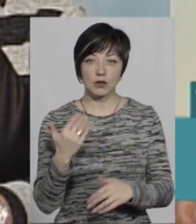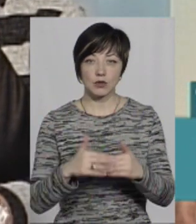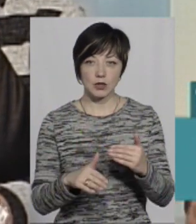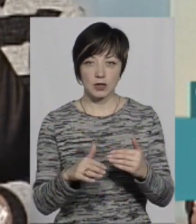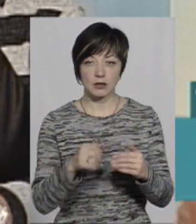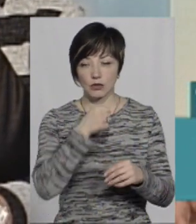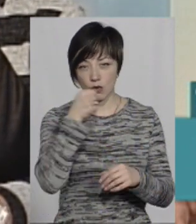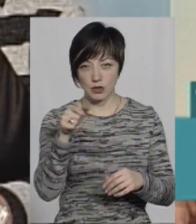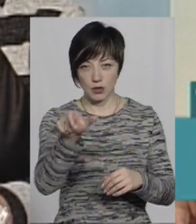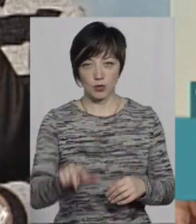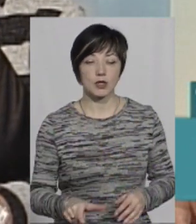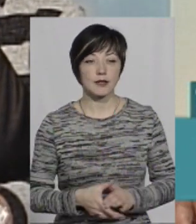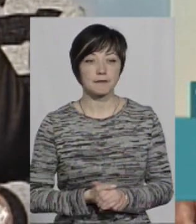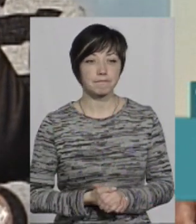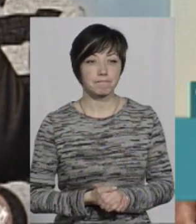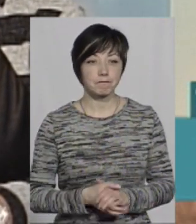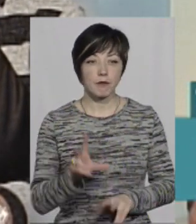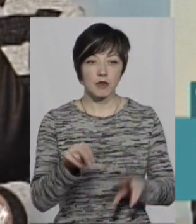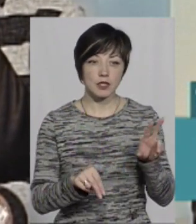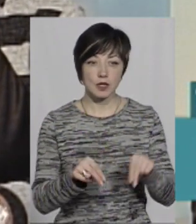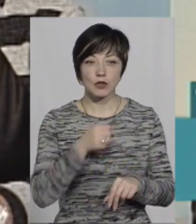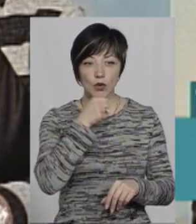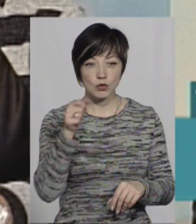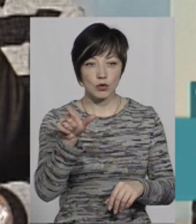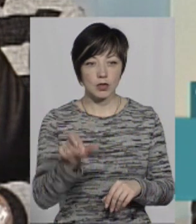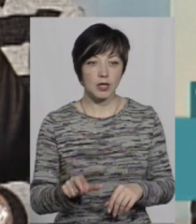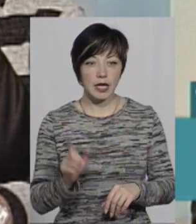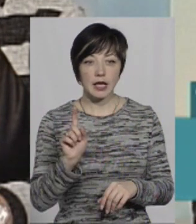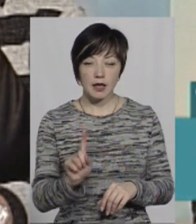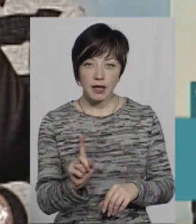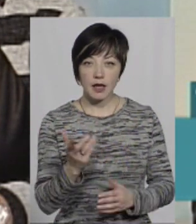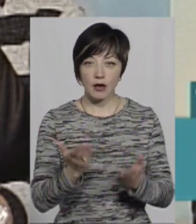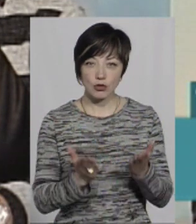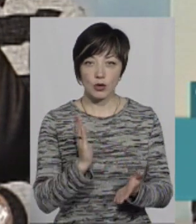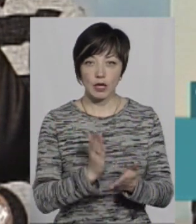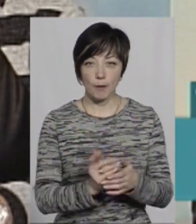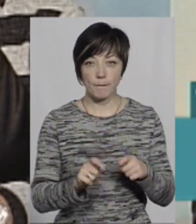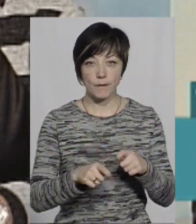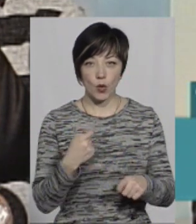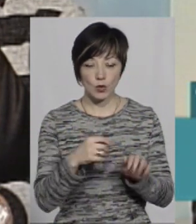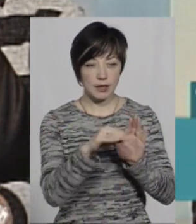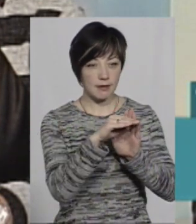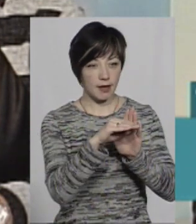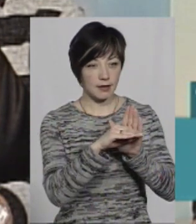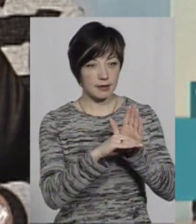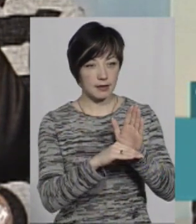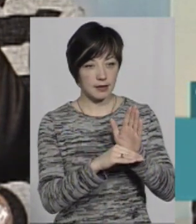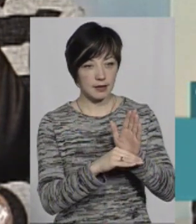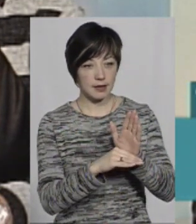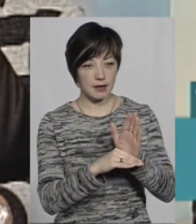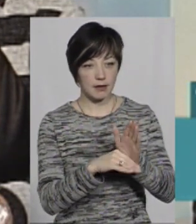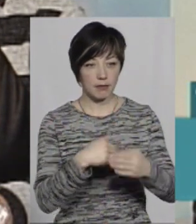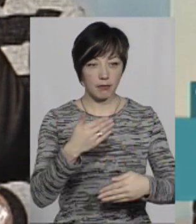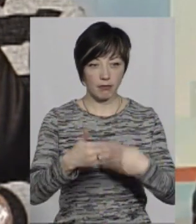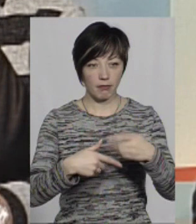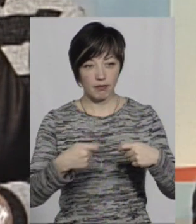вже не є дитиною, вже дорослою рахується людина. Тобто, якщо є якісь порушення календаря, своєчасно